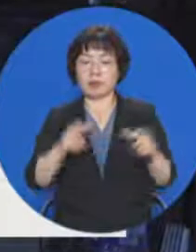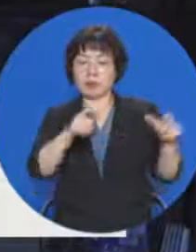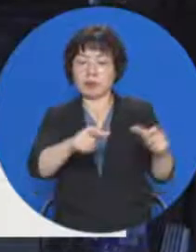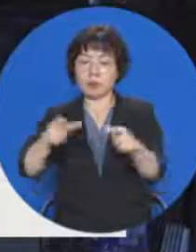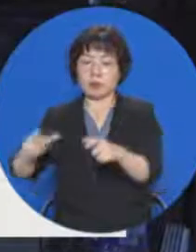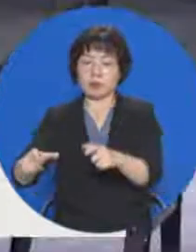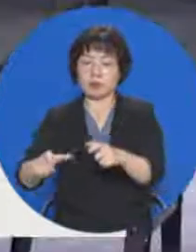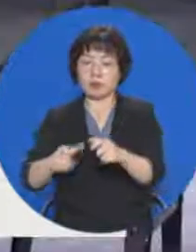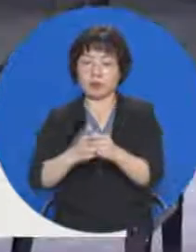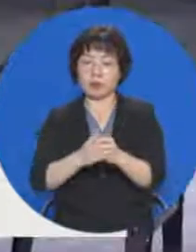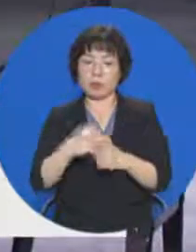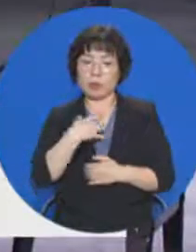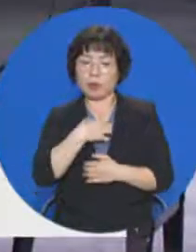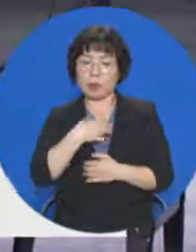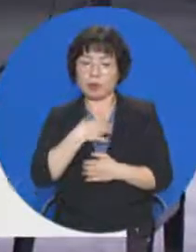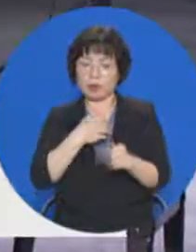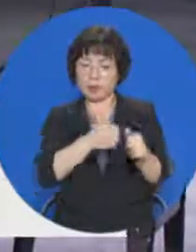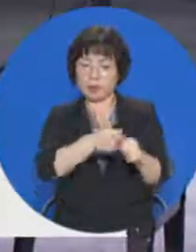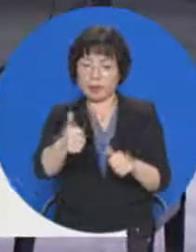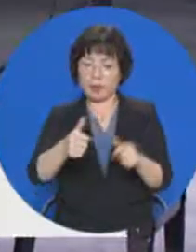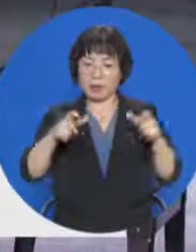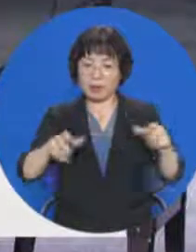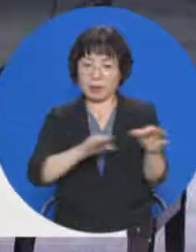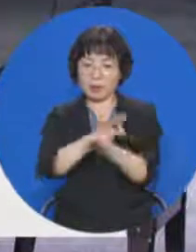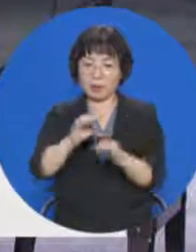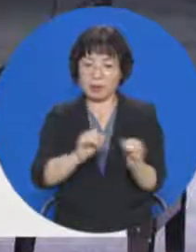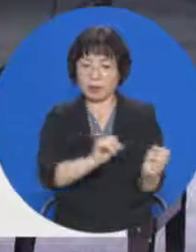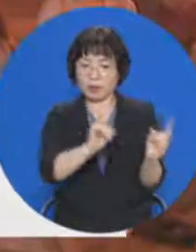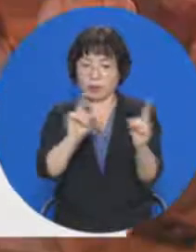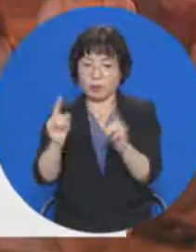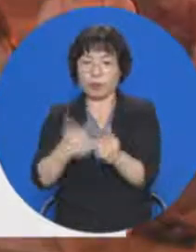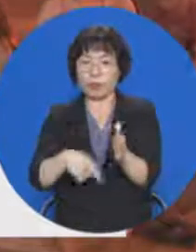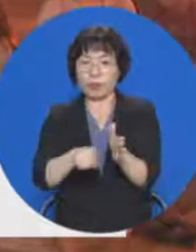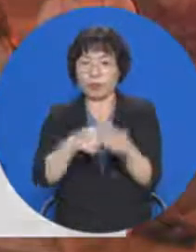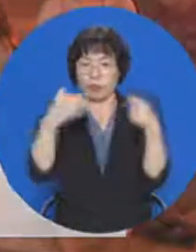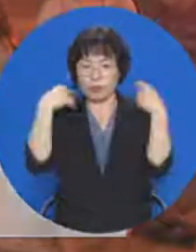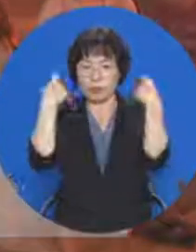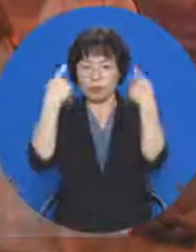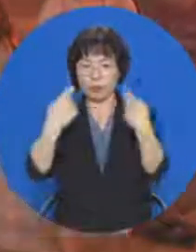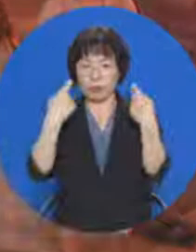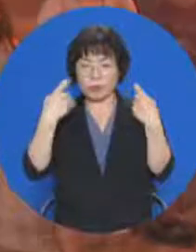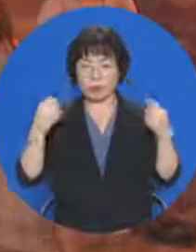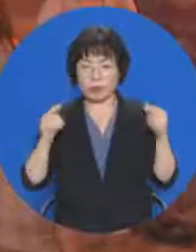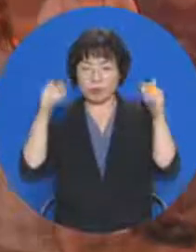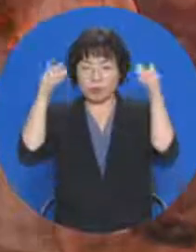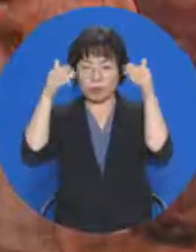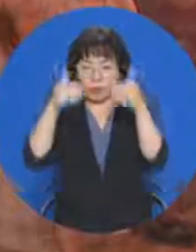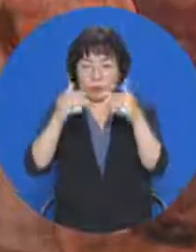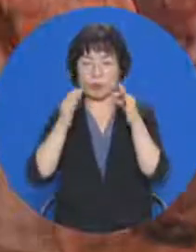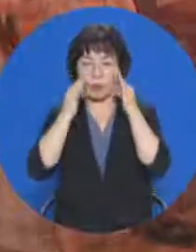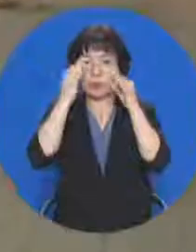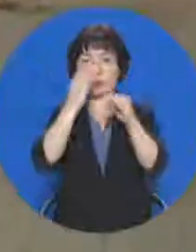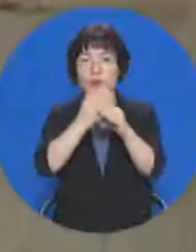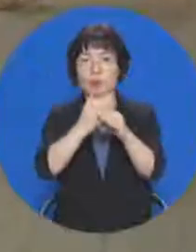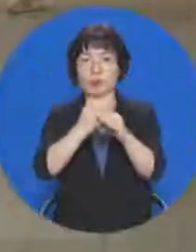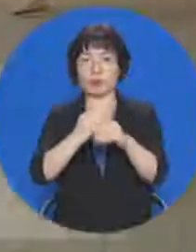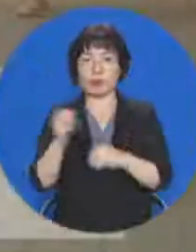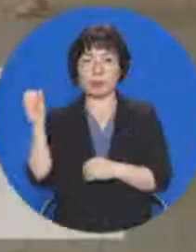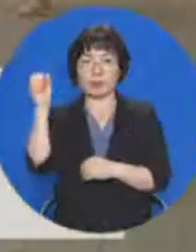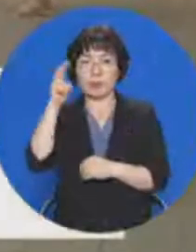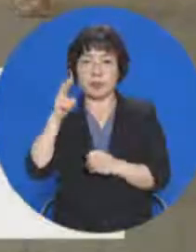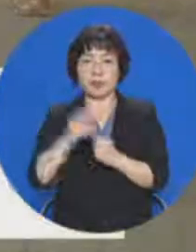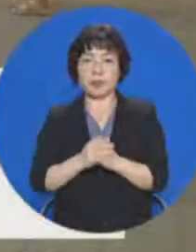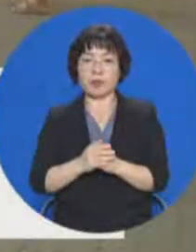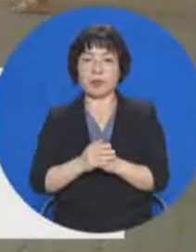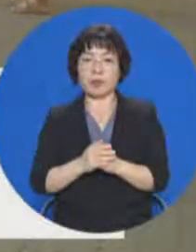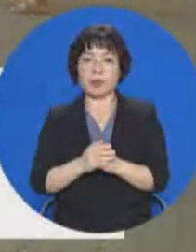지자체들도 일각의 우려를 딛고 지역 경제를 위해 조심스레 관광 활성화에 힘을 쏟기 시작합니다. 네,